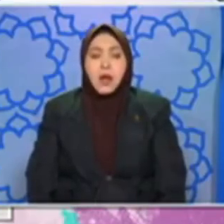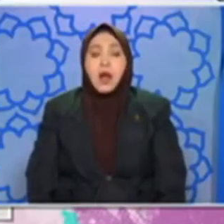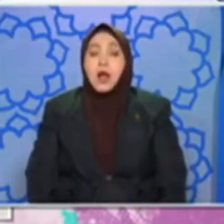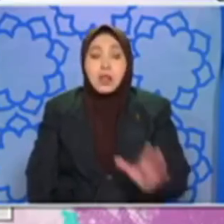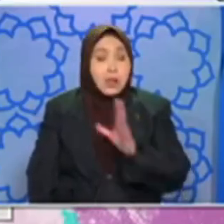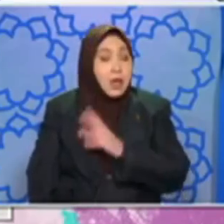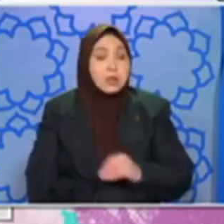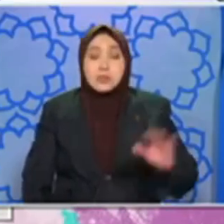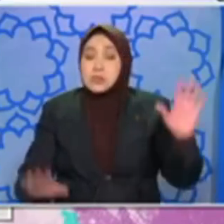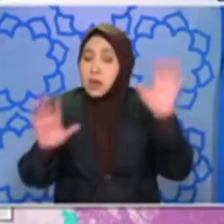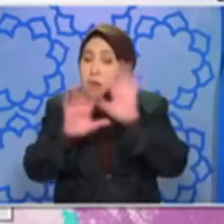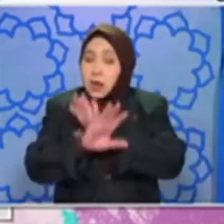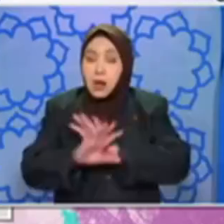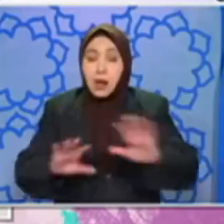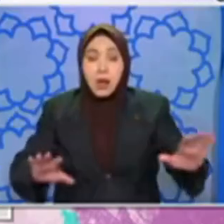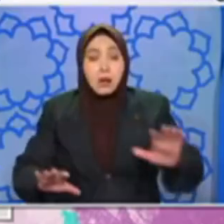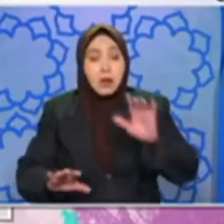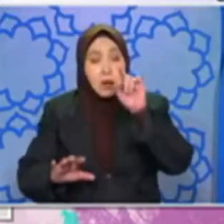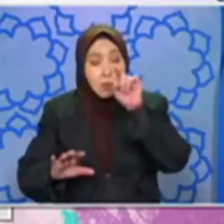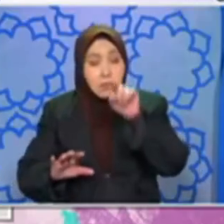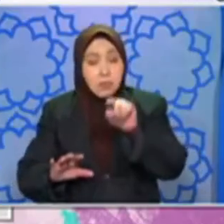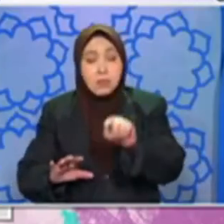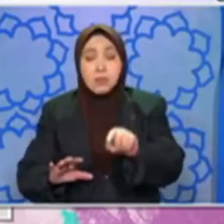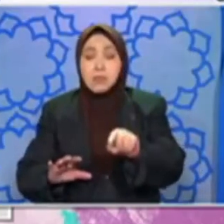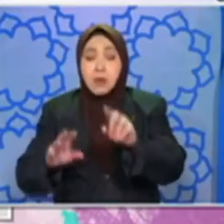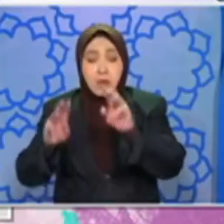ولا تقتلوا